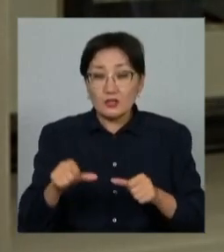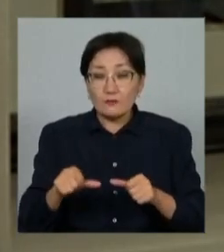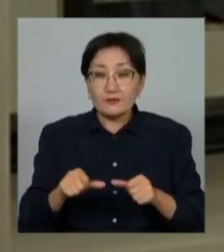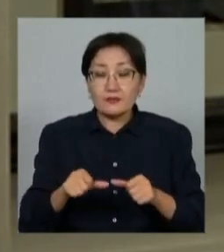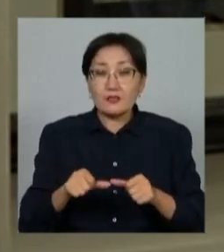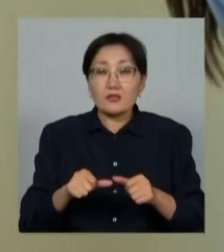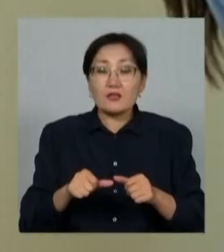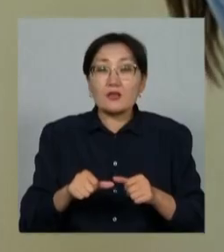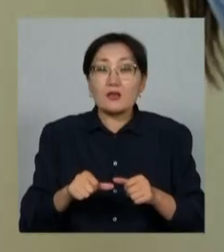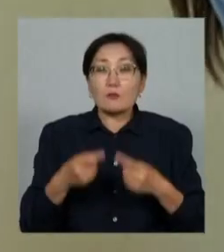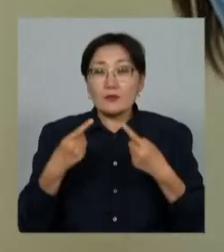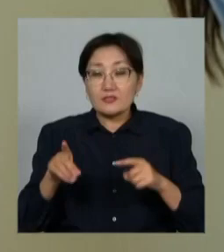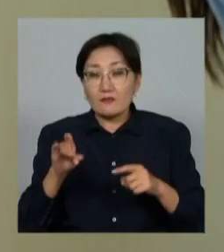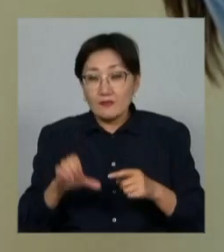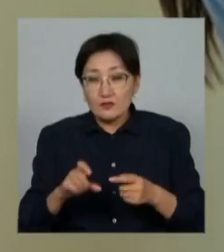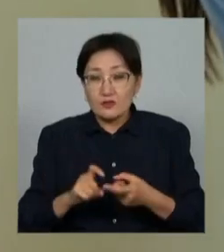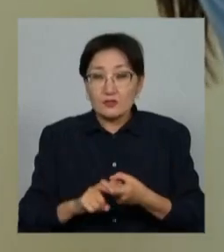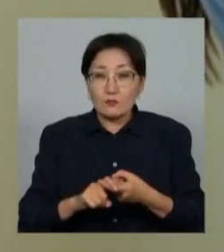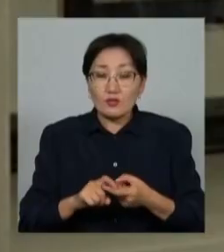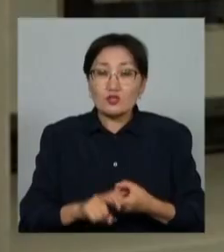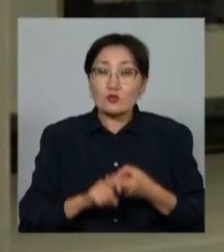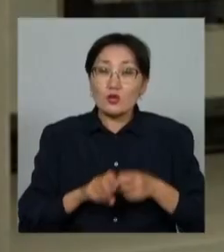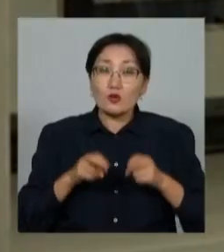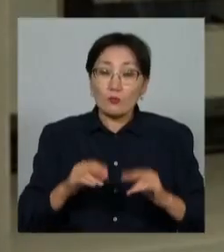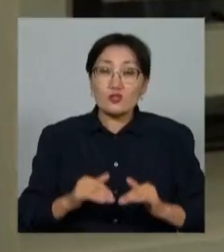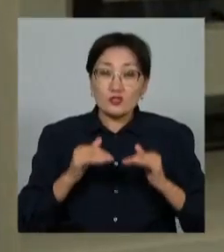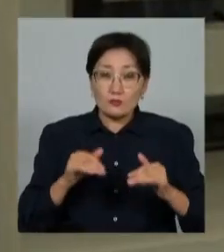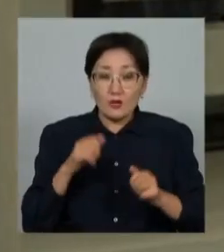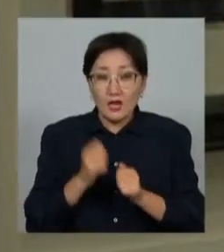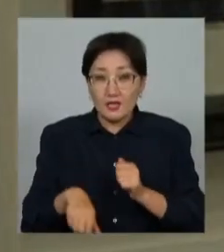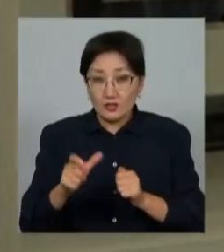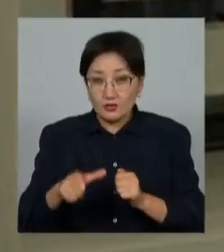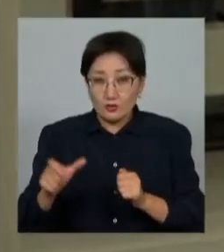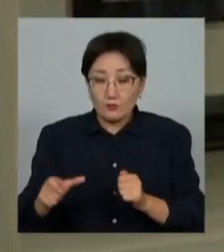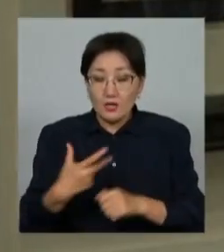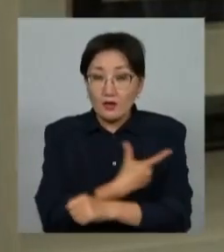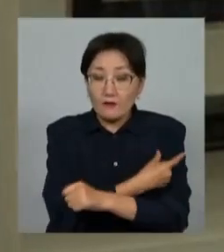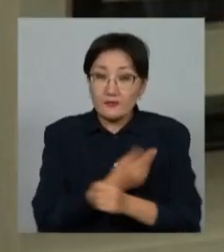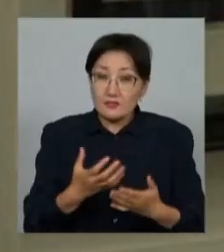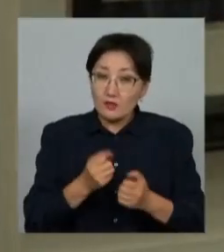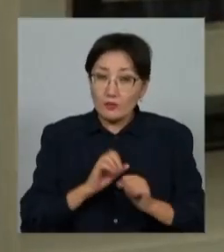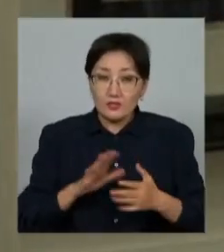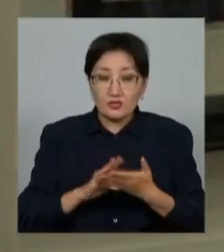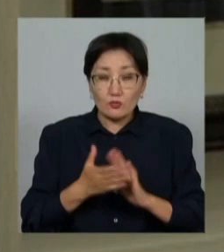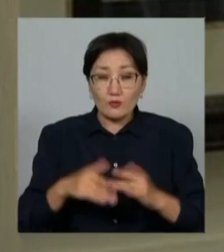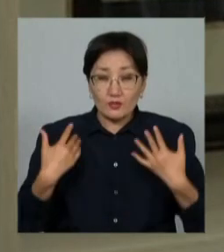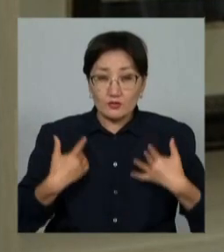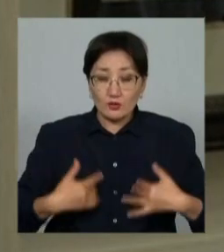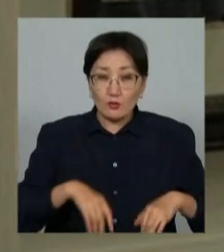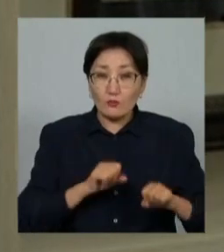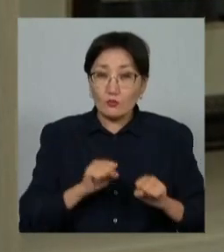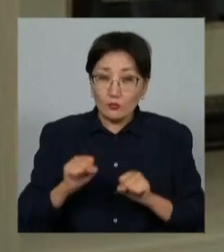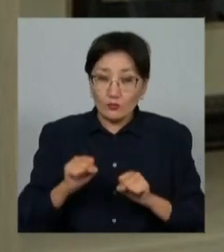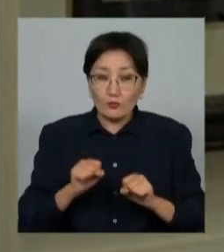алдындағы вирустың түрлерінен жұқтыру қаупі жоғары. Сол себептен бізде жаңағы әр адамда жаңағы екпе салдырбаса, ағзасы қорғанған